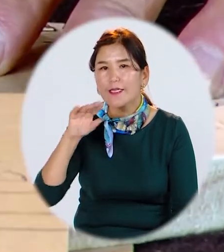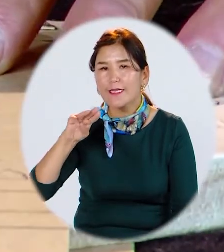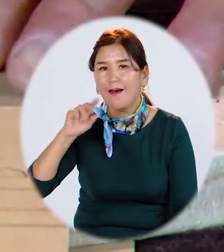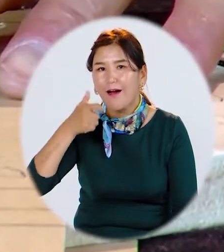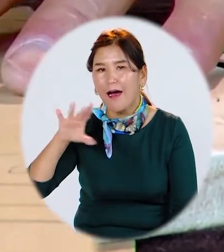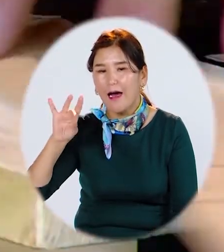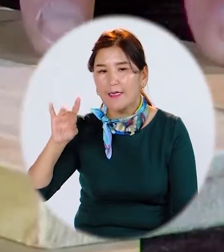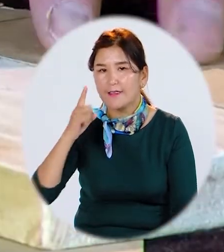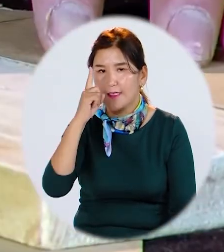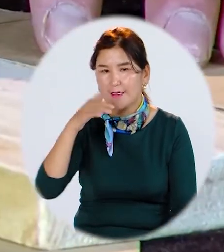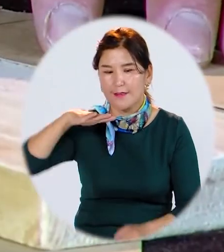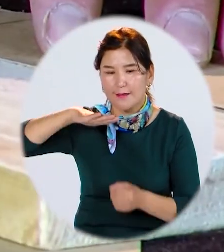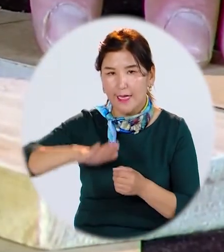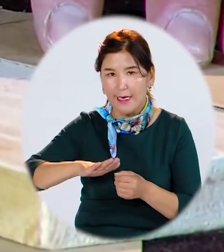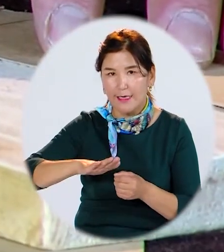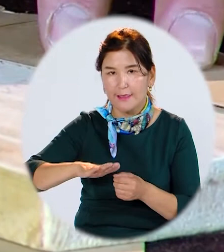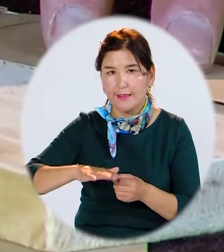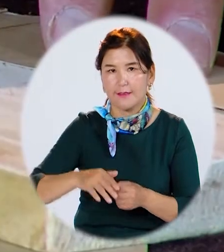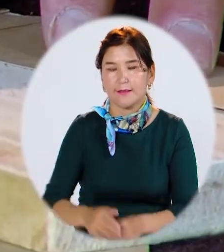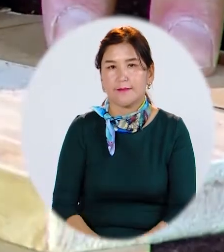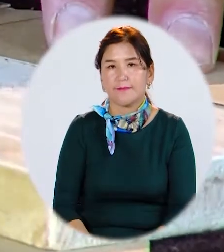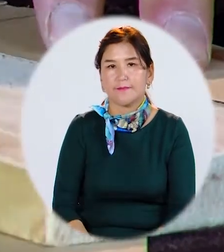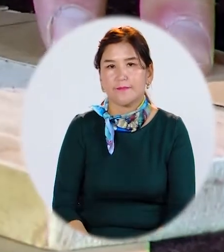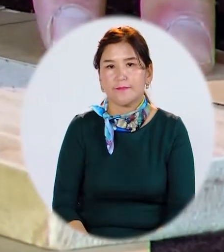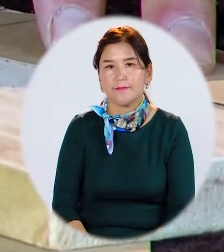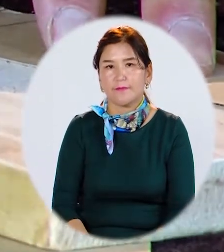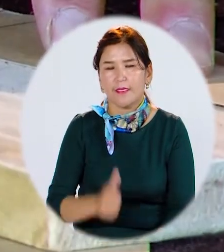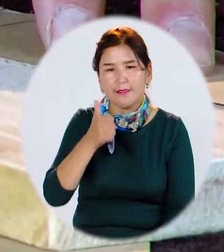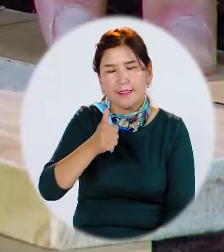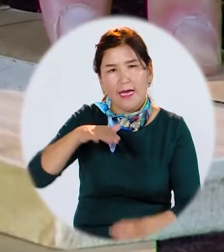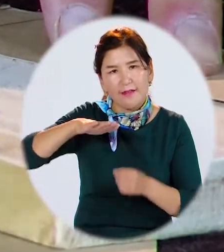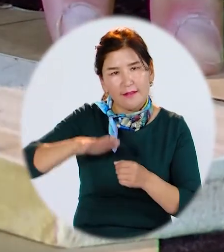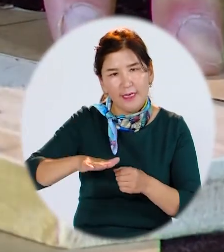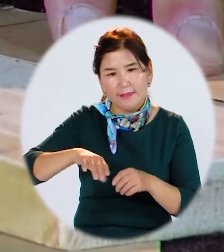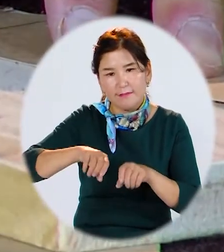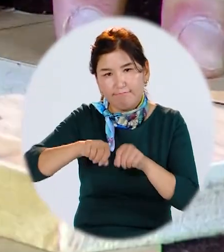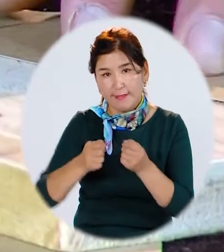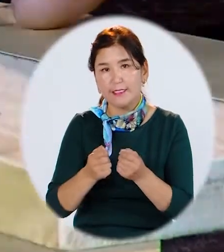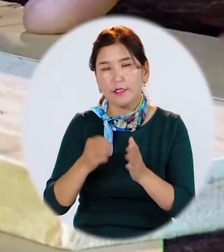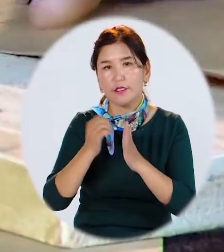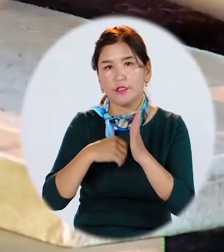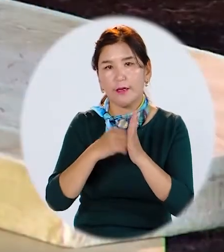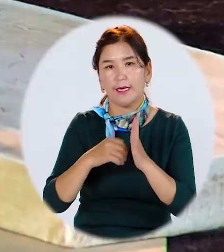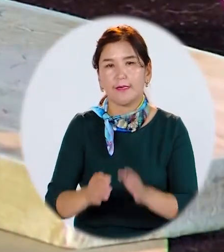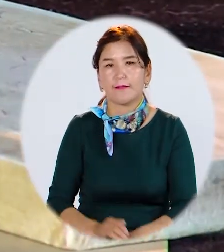нэг дарлаа. Ингэж сайн дарж өгч тасалж өгнө.